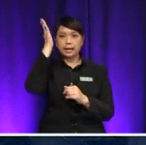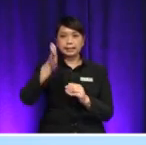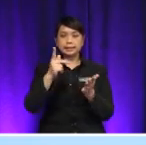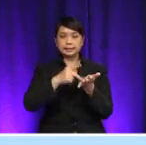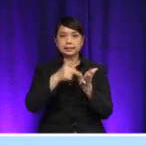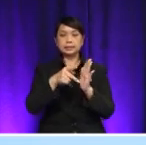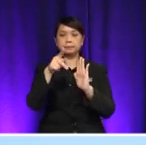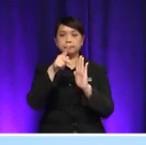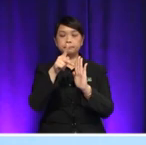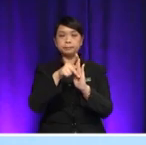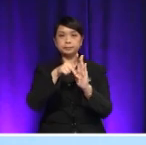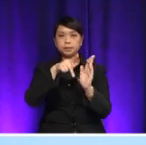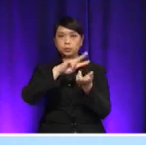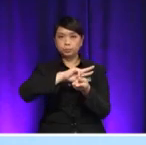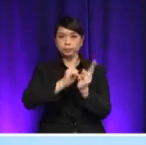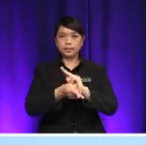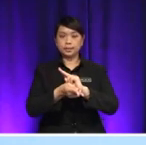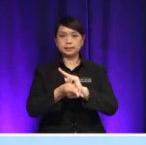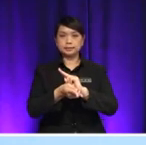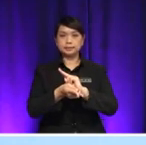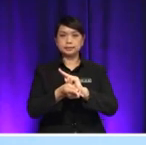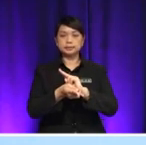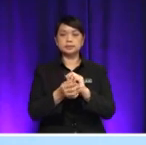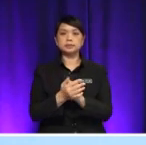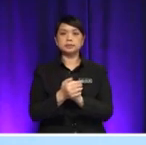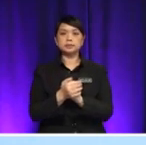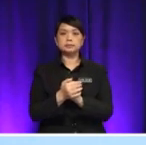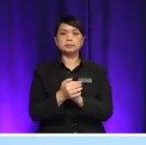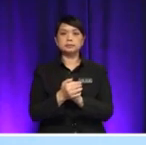pada tahun tertentu berbanding dengan tahun asal